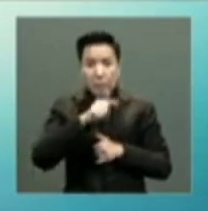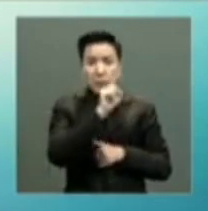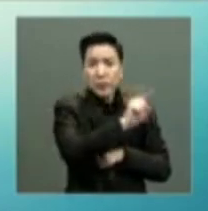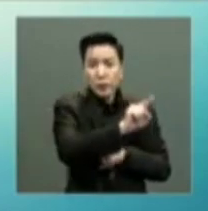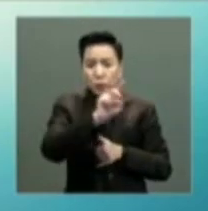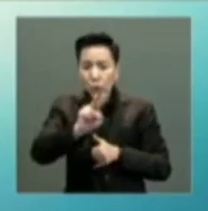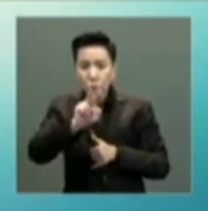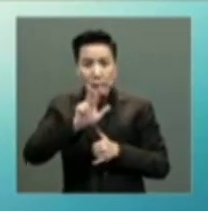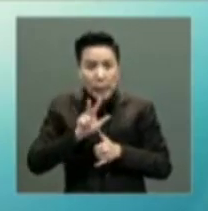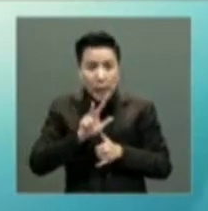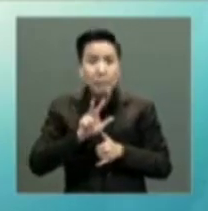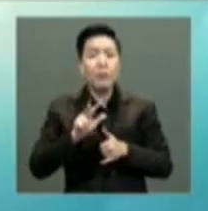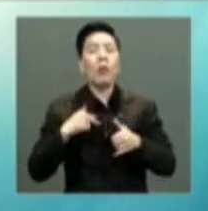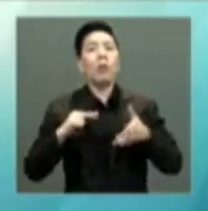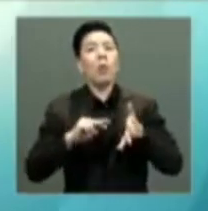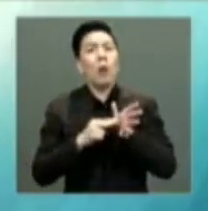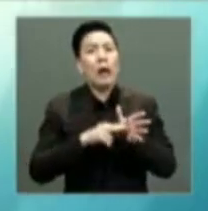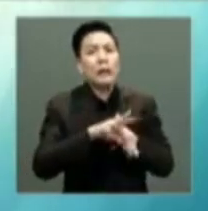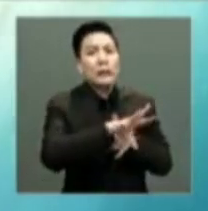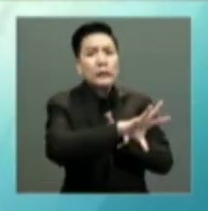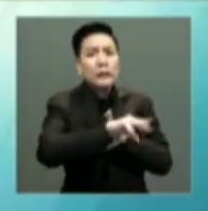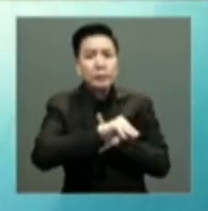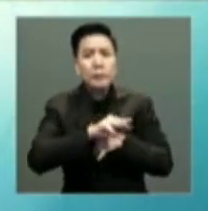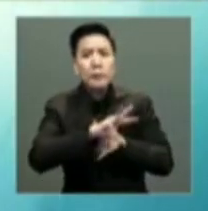ช่วงคนที่ 5ที่ที่ที่จะเกี่ยวข้องเพราะฉะนั้นเป็นเรื่องที่ต้องระมัดระวังอย่าง